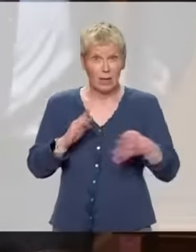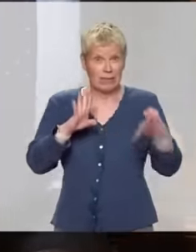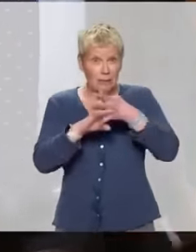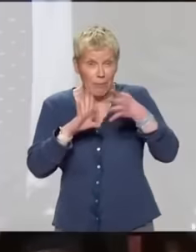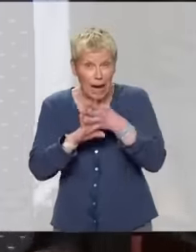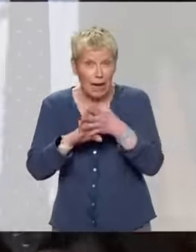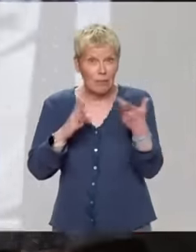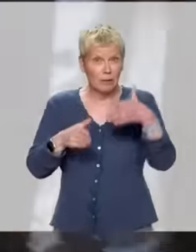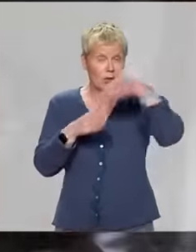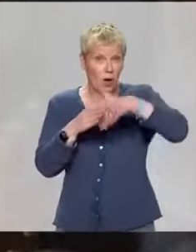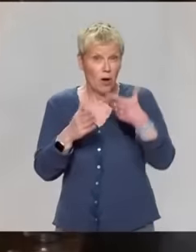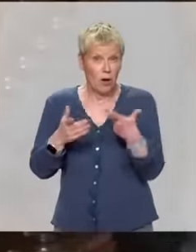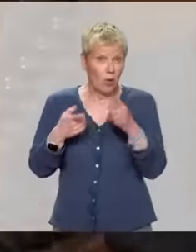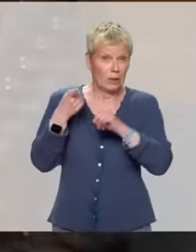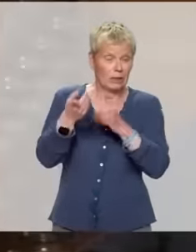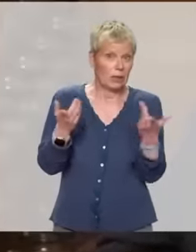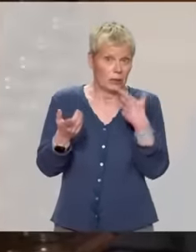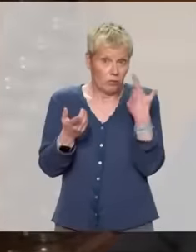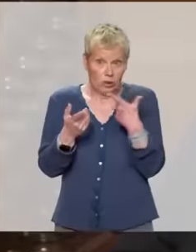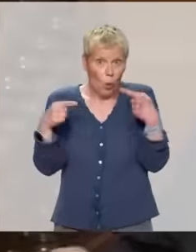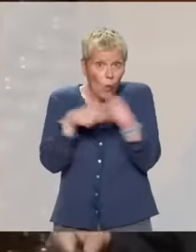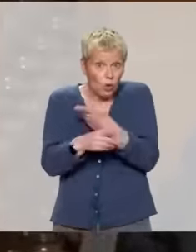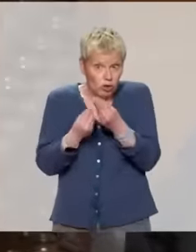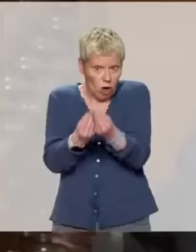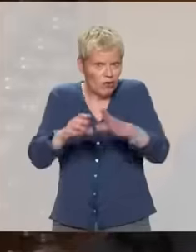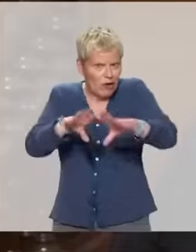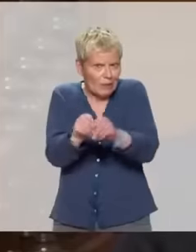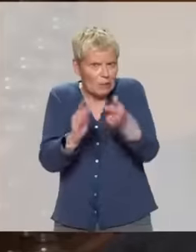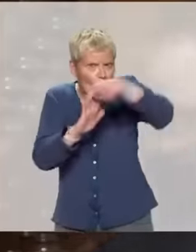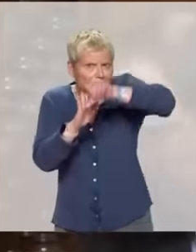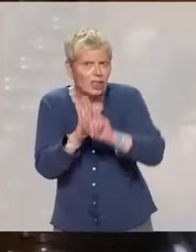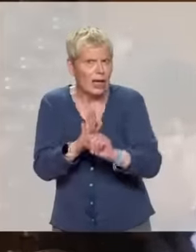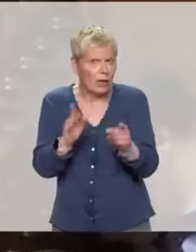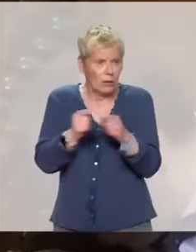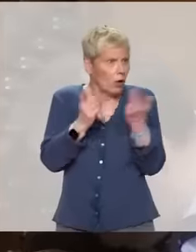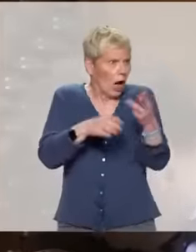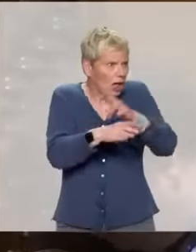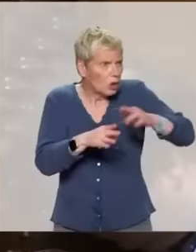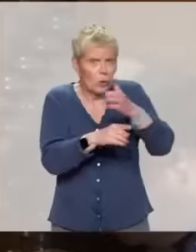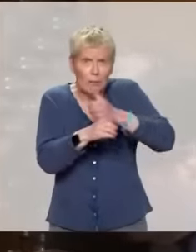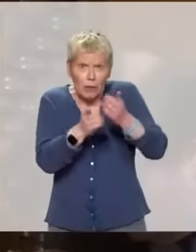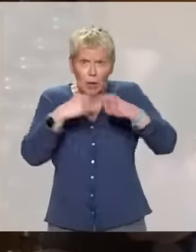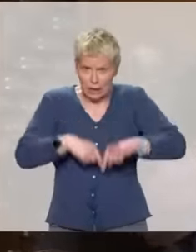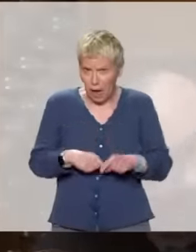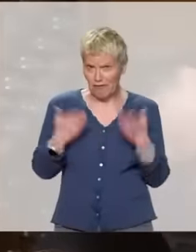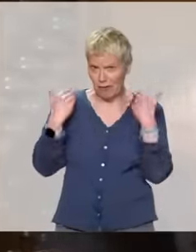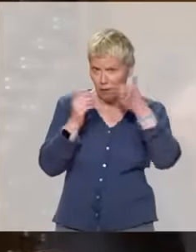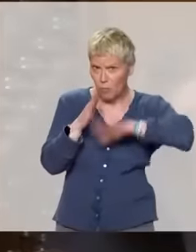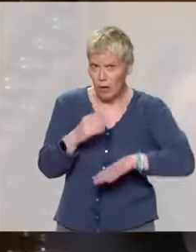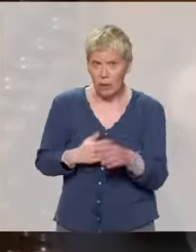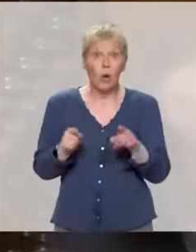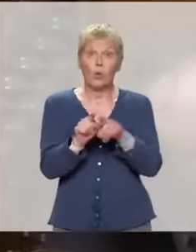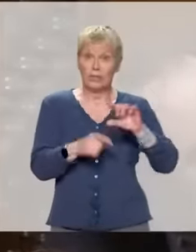réglementés, pérennisés, auraient coûté bien moins cher aux ménages, aux collectivités et même à l'État. Chaque malade